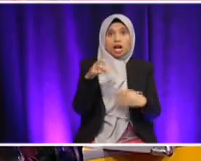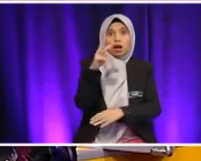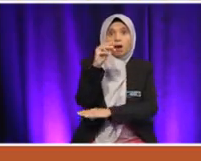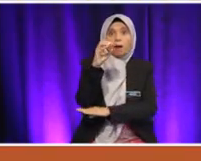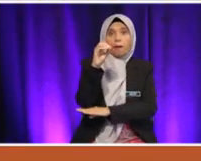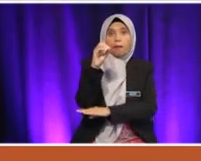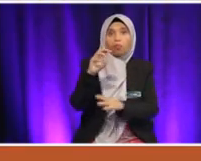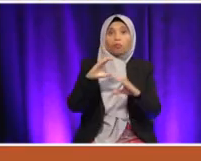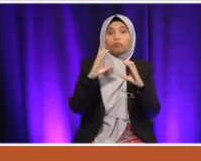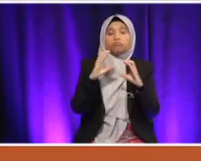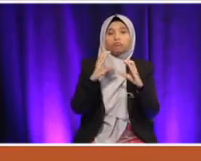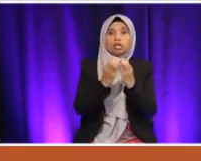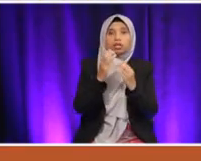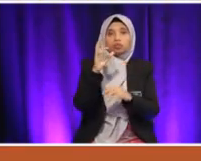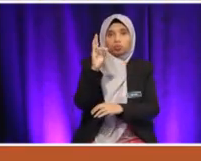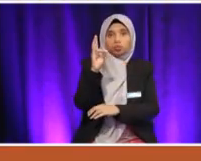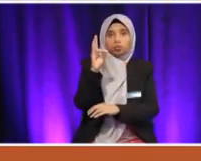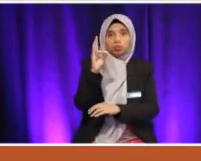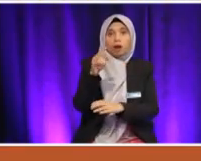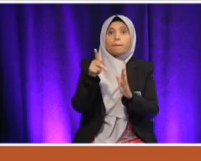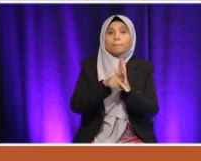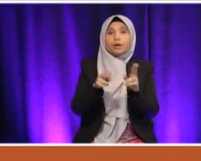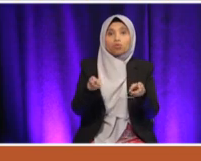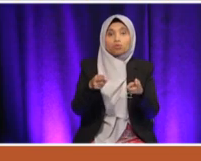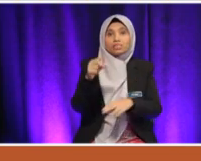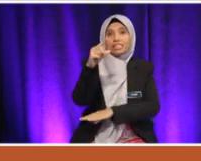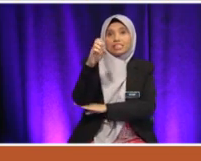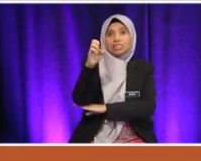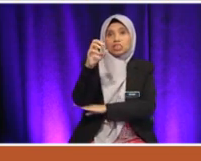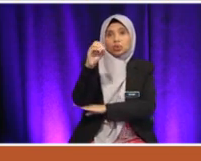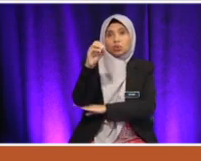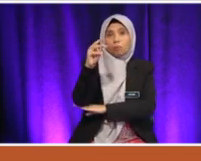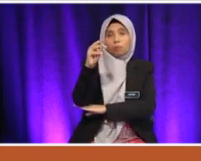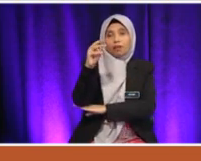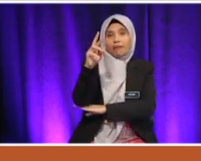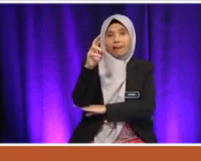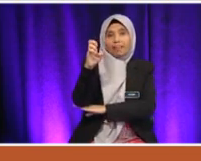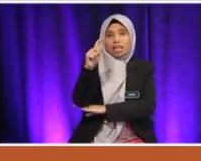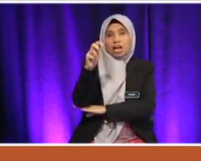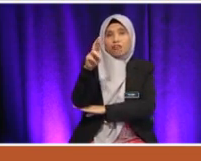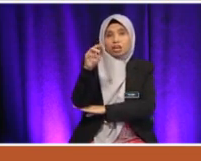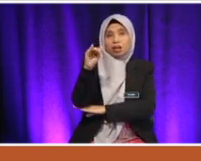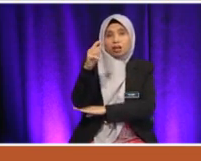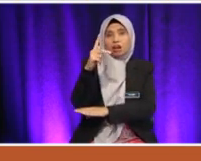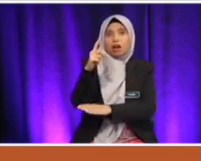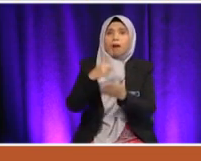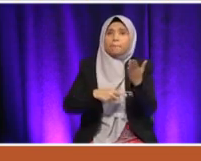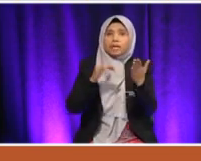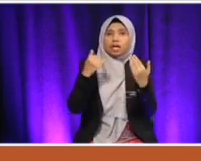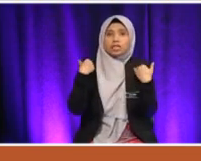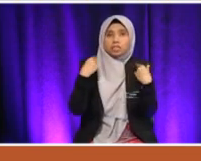7 pengurusan geretrik oke apa yang ada dalam Modul 7 nih apa yang ada dalam pengurusan